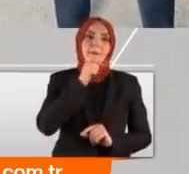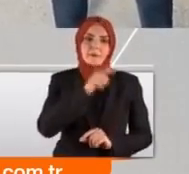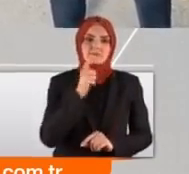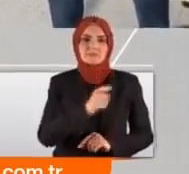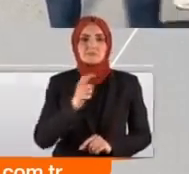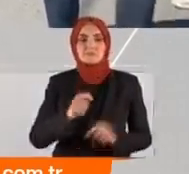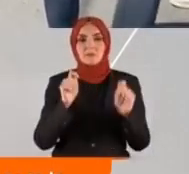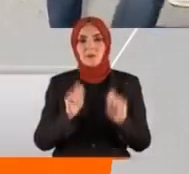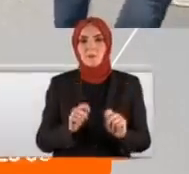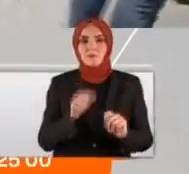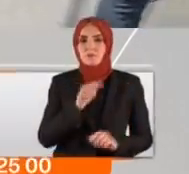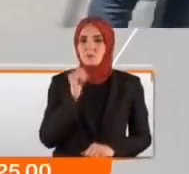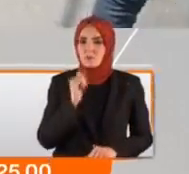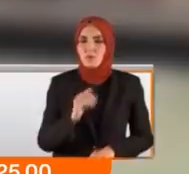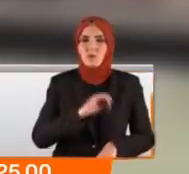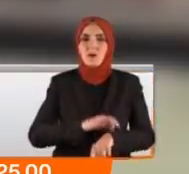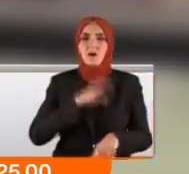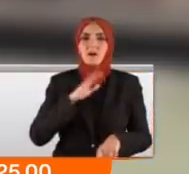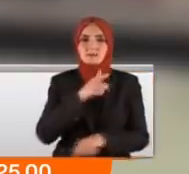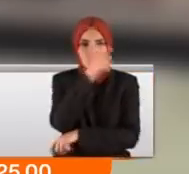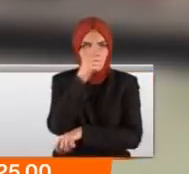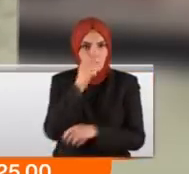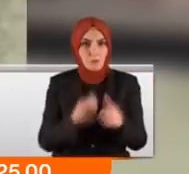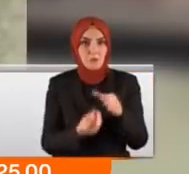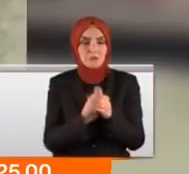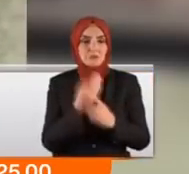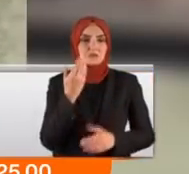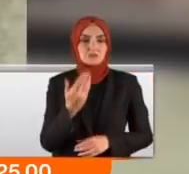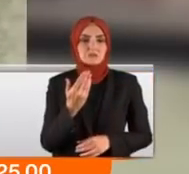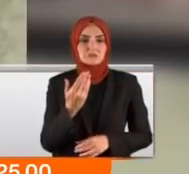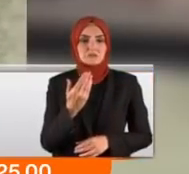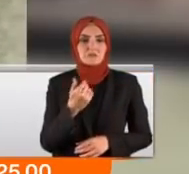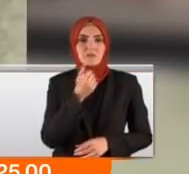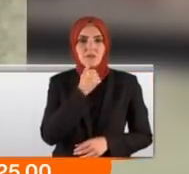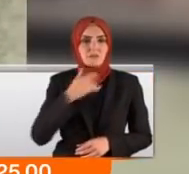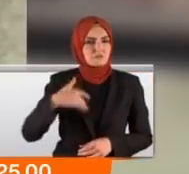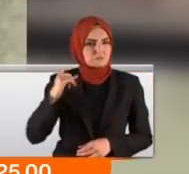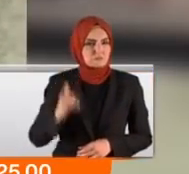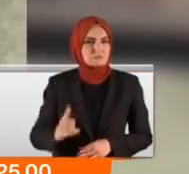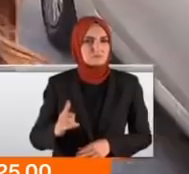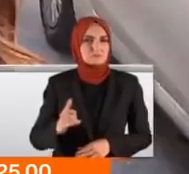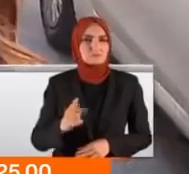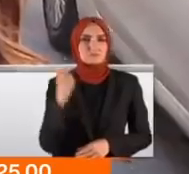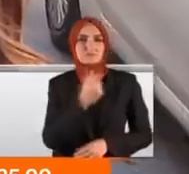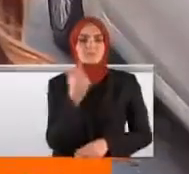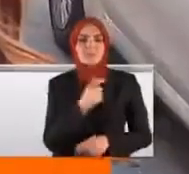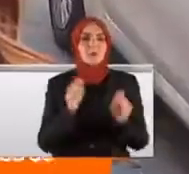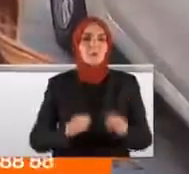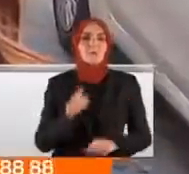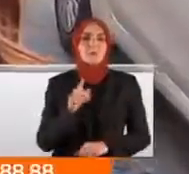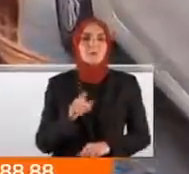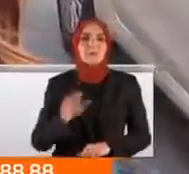ortaya çıktı. Cani adam gözünü kırpmadan elinde silahıyla böyle kurşun yağdırdı. Yerde